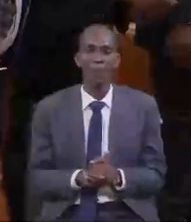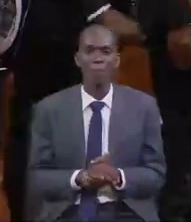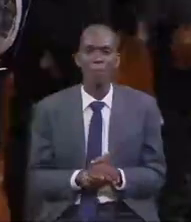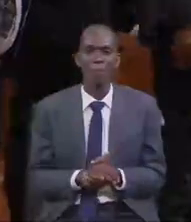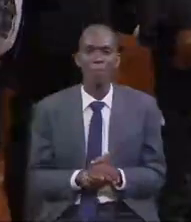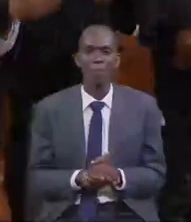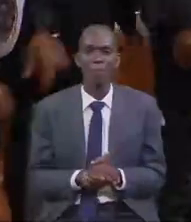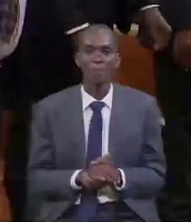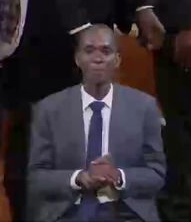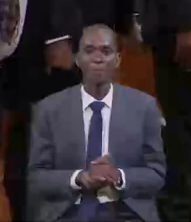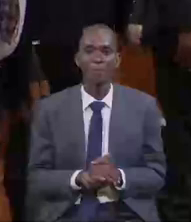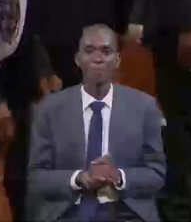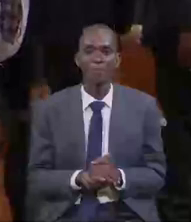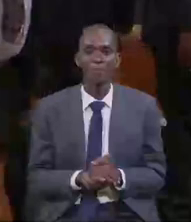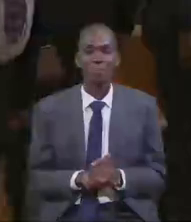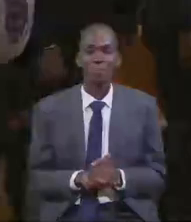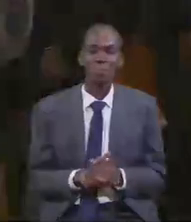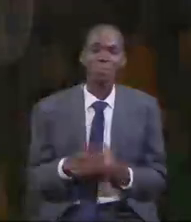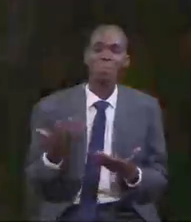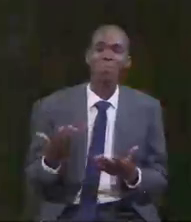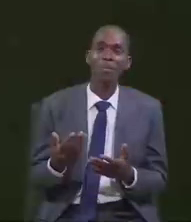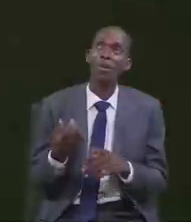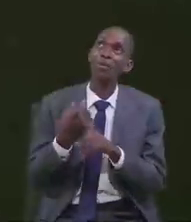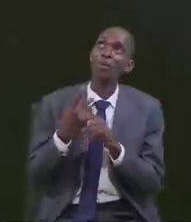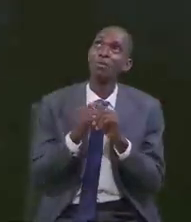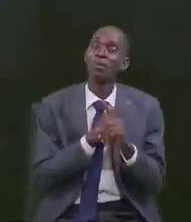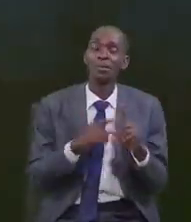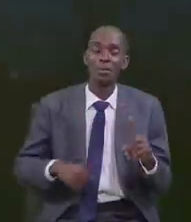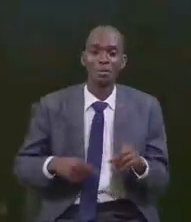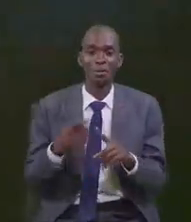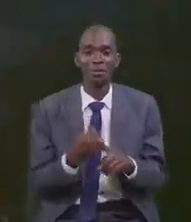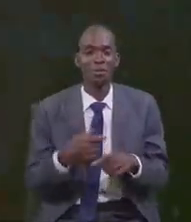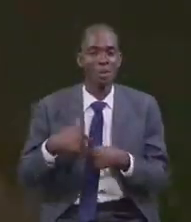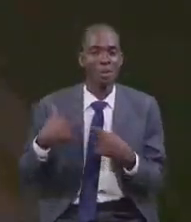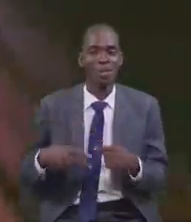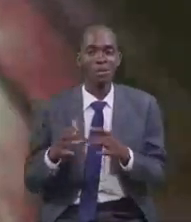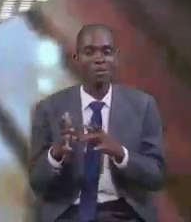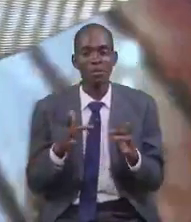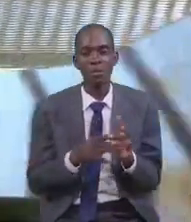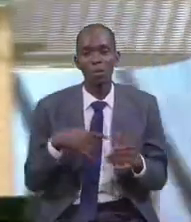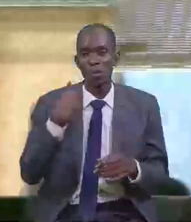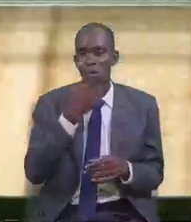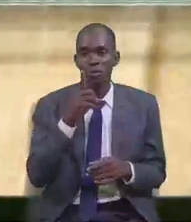en faveur du Seigneur et en faveur de Jésus-Christ que vous avez servi.